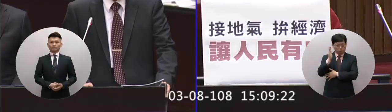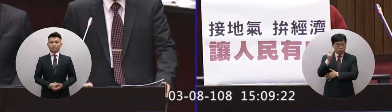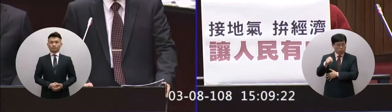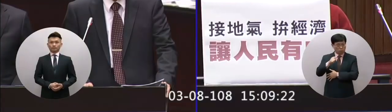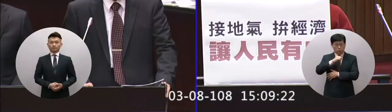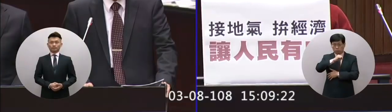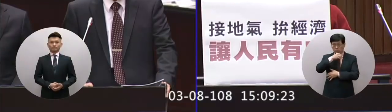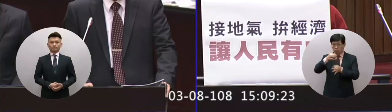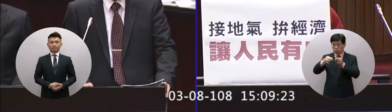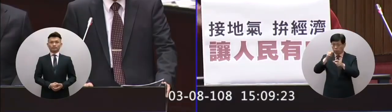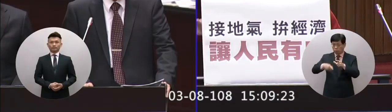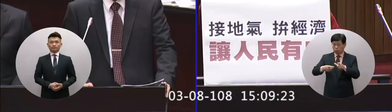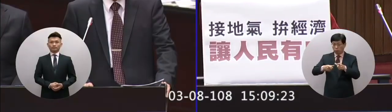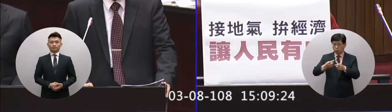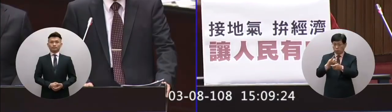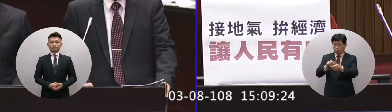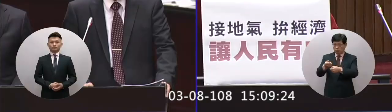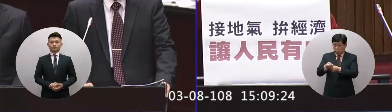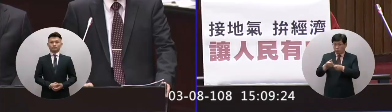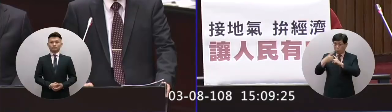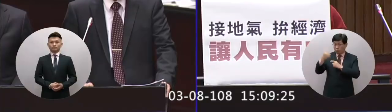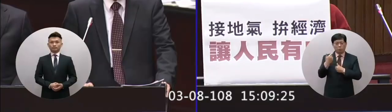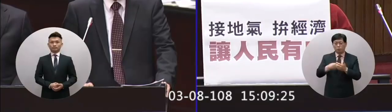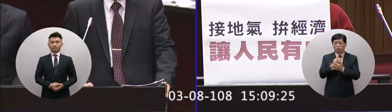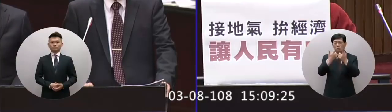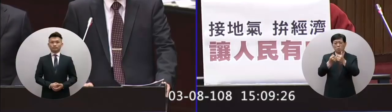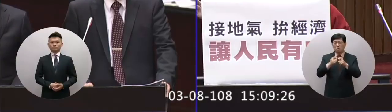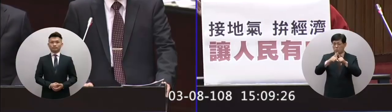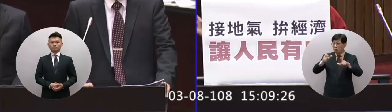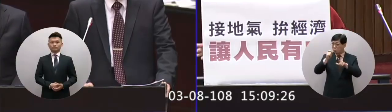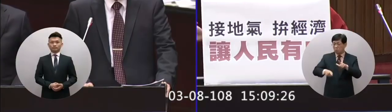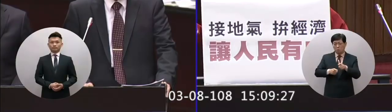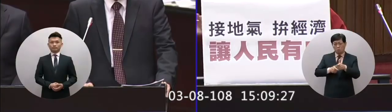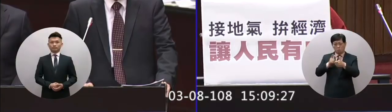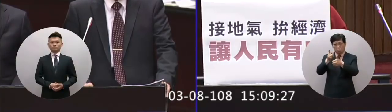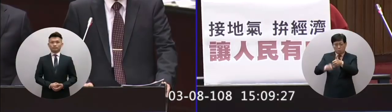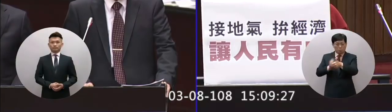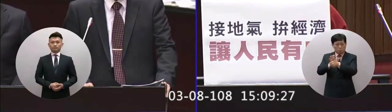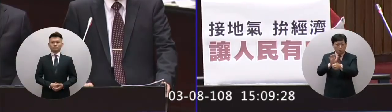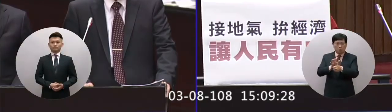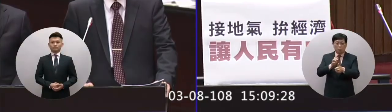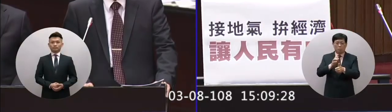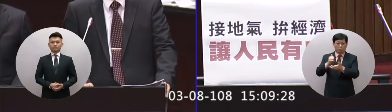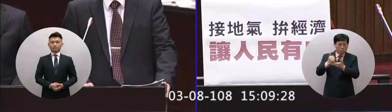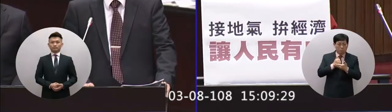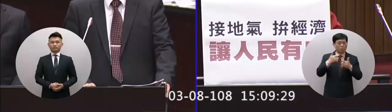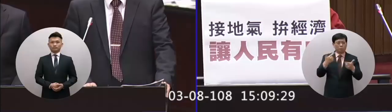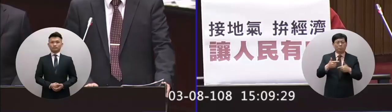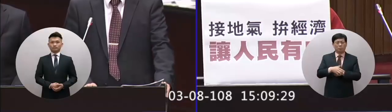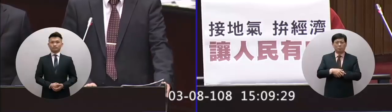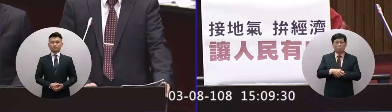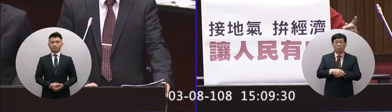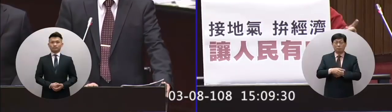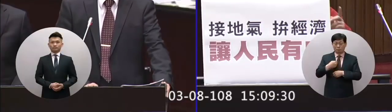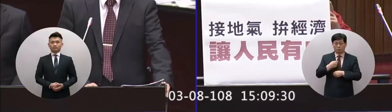把这些台商引进来，不是只是为了单一的大公司来帮他们量身定做，请他们回来，而是呢，